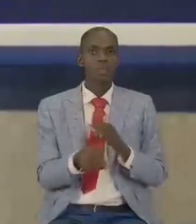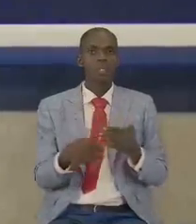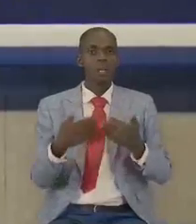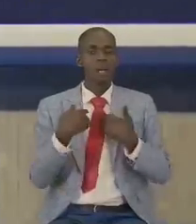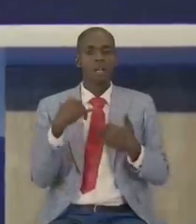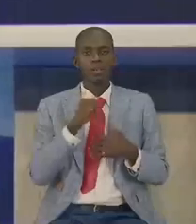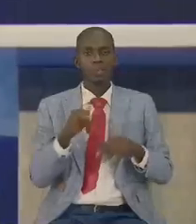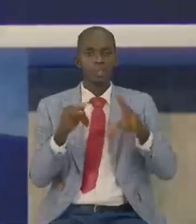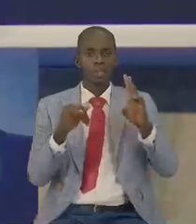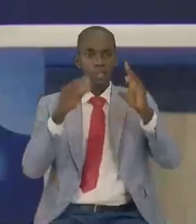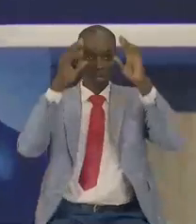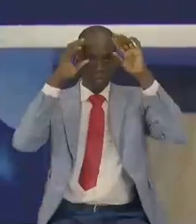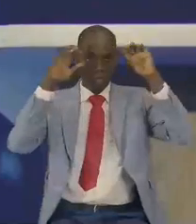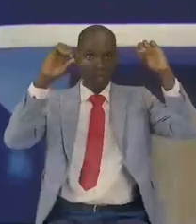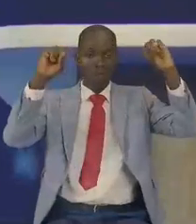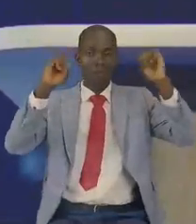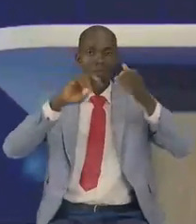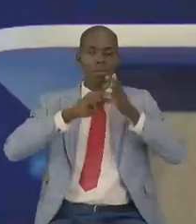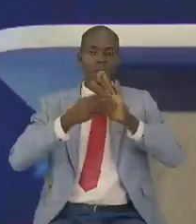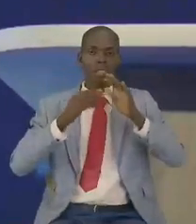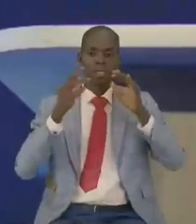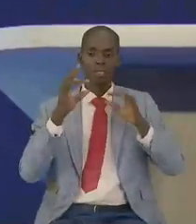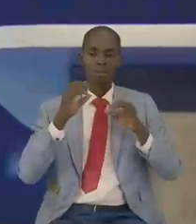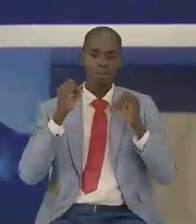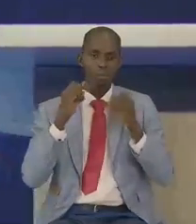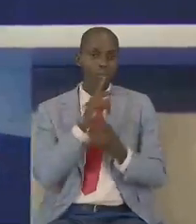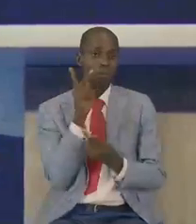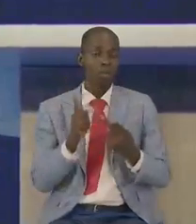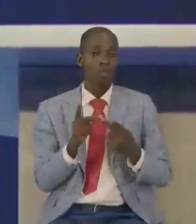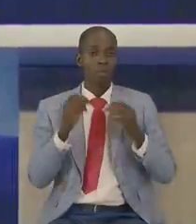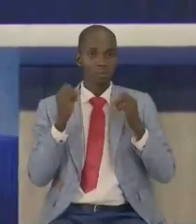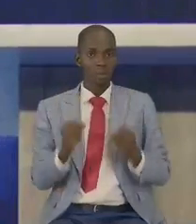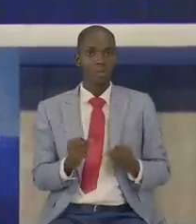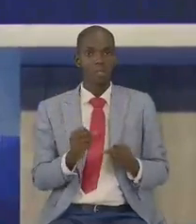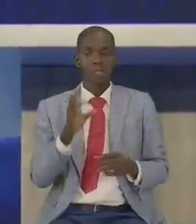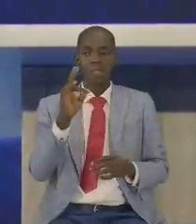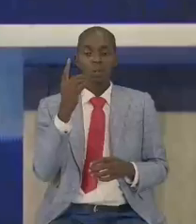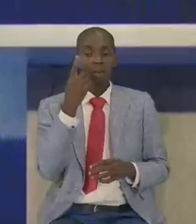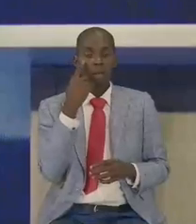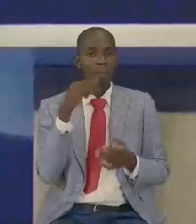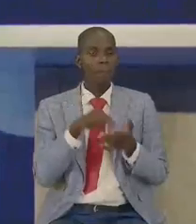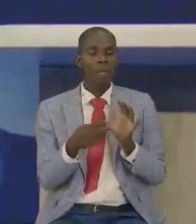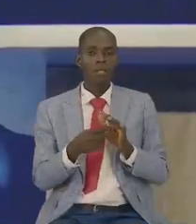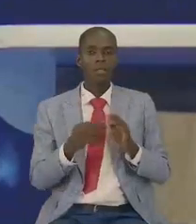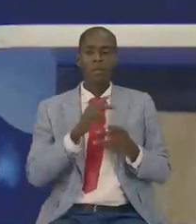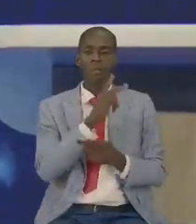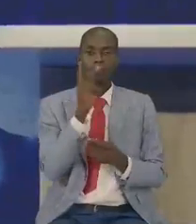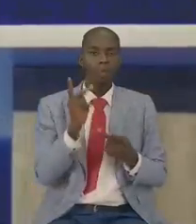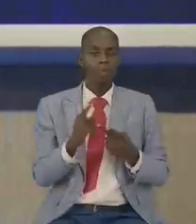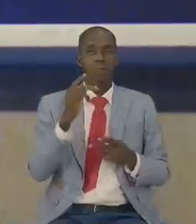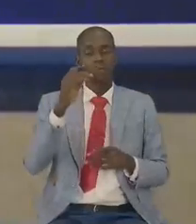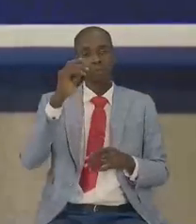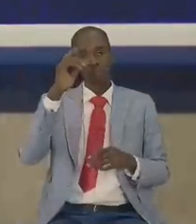Il avait sept cornes et sept yeux, qui, la connaissance parfaite, qui sont les sept